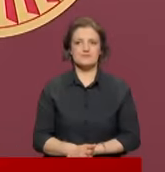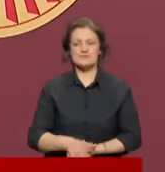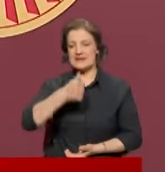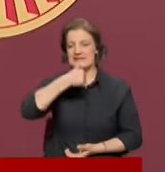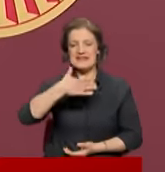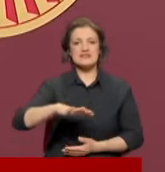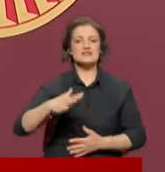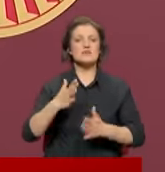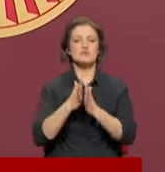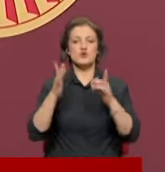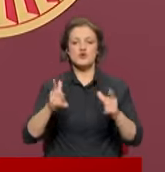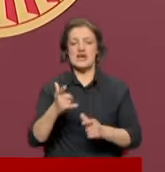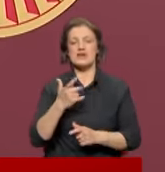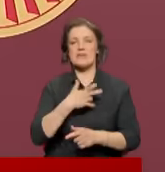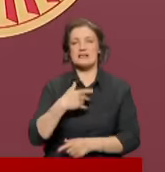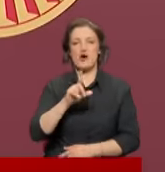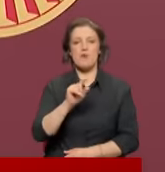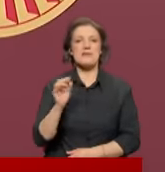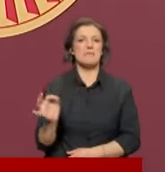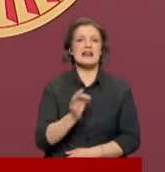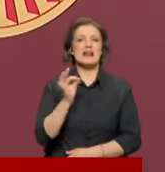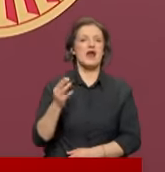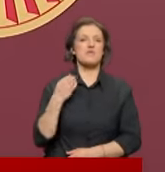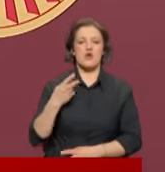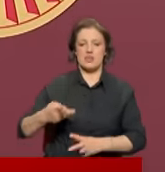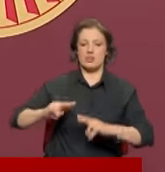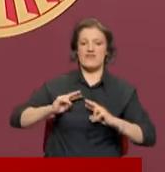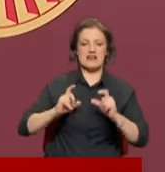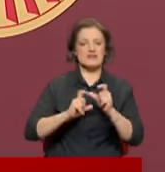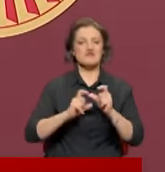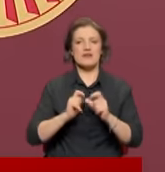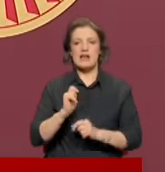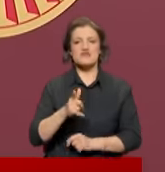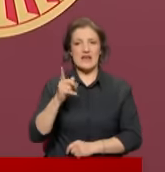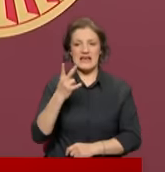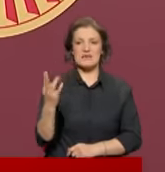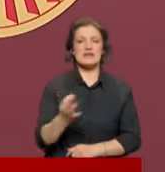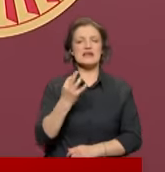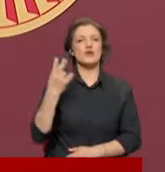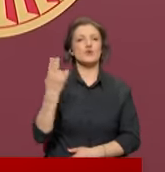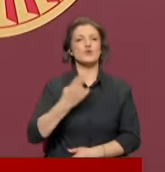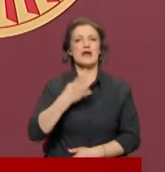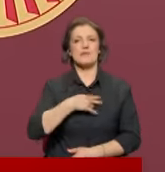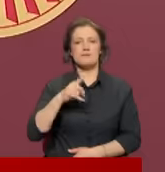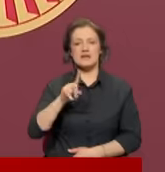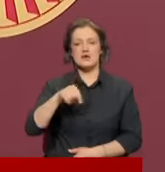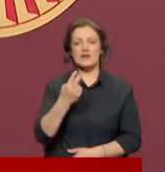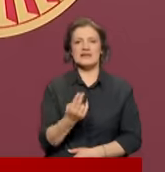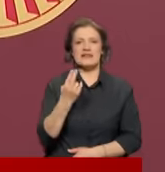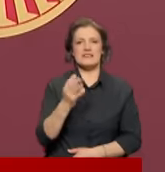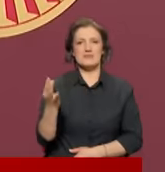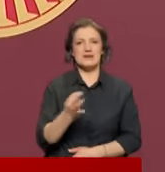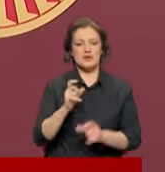Denizli Büyükşehir Belediyesi 11 milyar lira borçlu devraldı. Sancaktepe ilçemiz 2 milyar, Kütahya Belediyesi 1.7